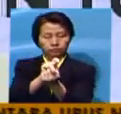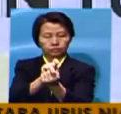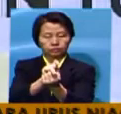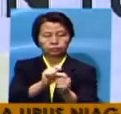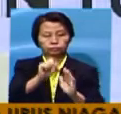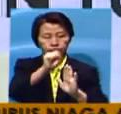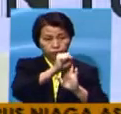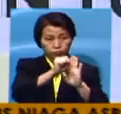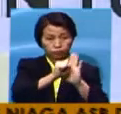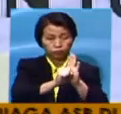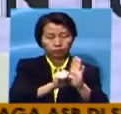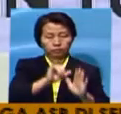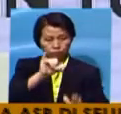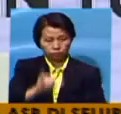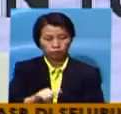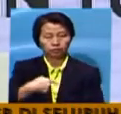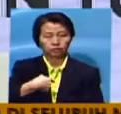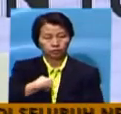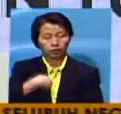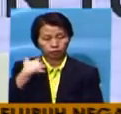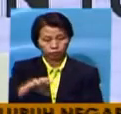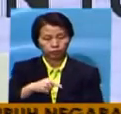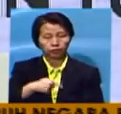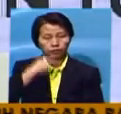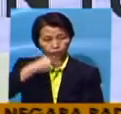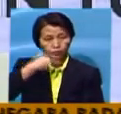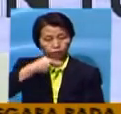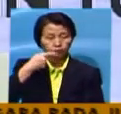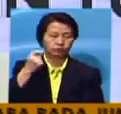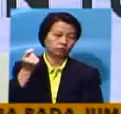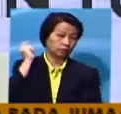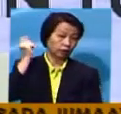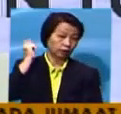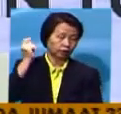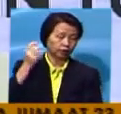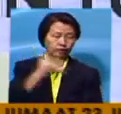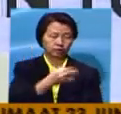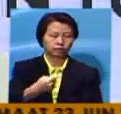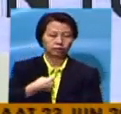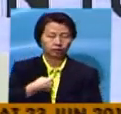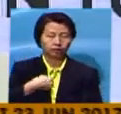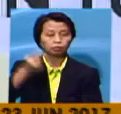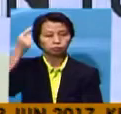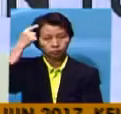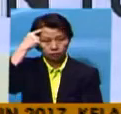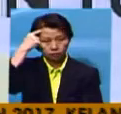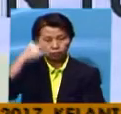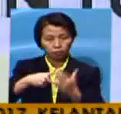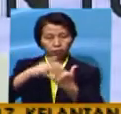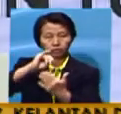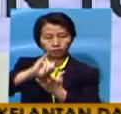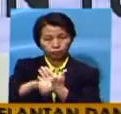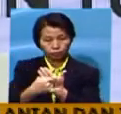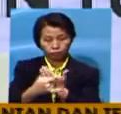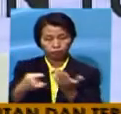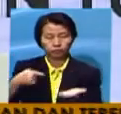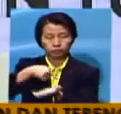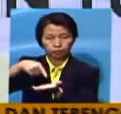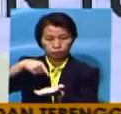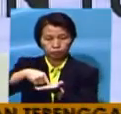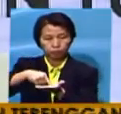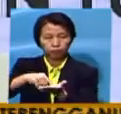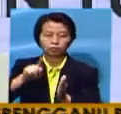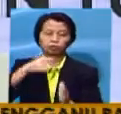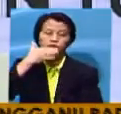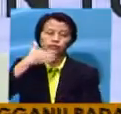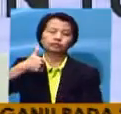ciri-ciri yang saya telah sebutkan tadi dan saya anggap projek ini adalah antara